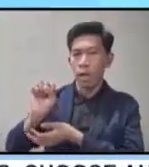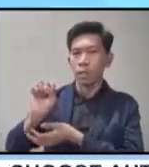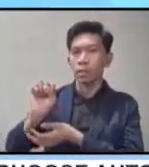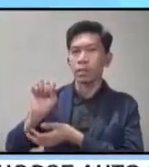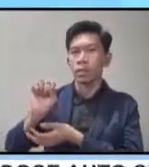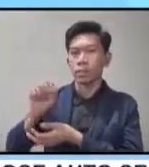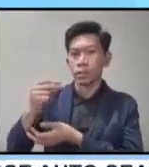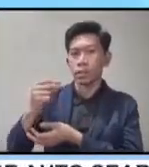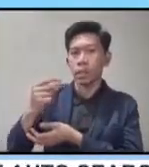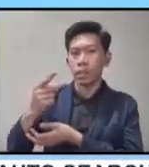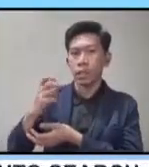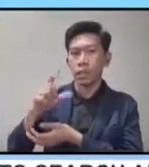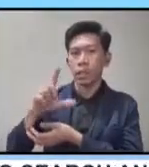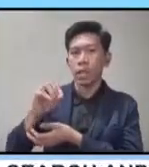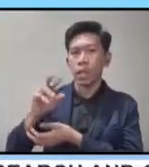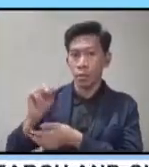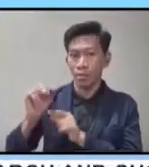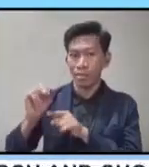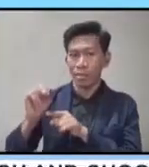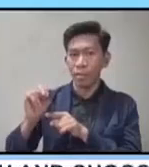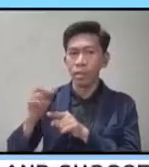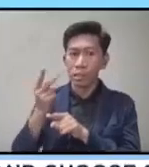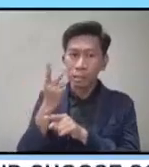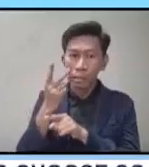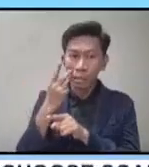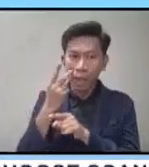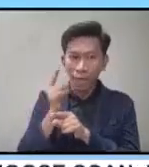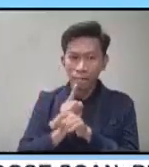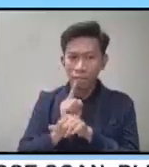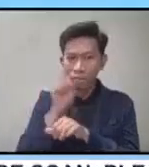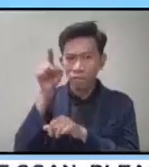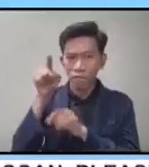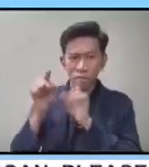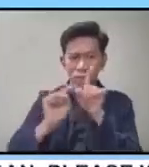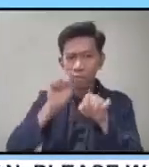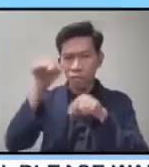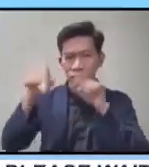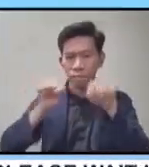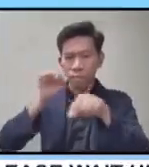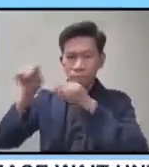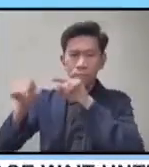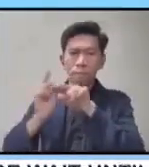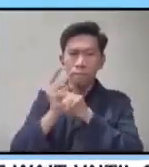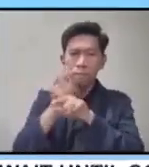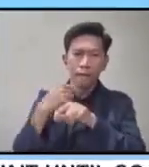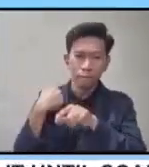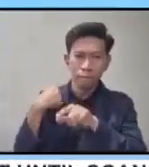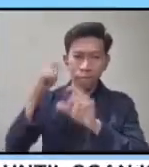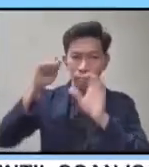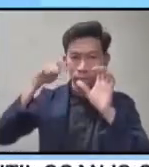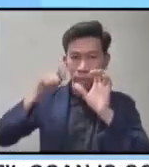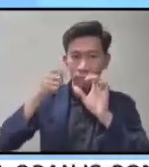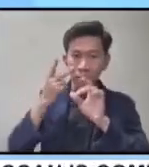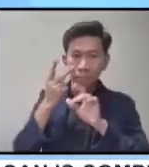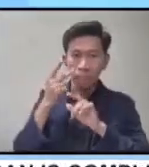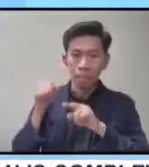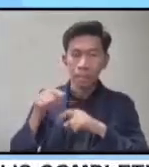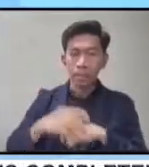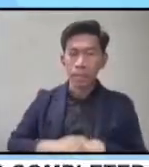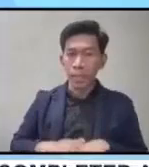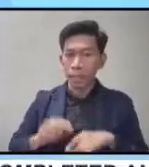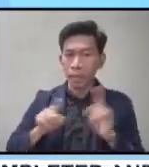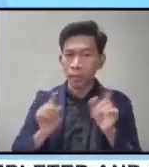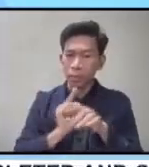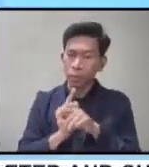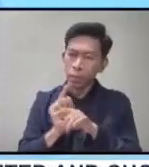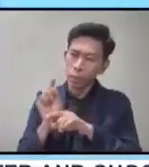sa video ang mga rocket na pinalipad ng Hamas mula sa Gaza Strip. Bagamat ilan sa mga ito ang naharang ng air